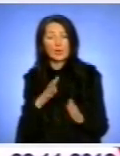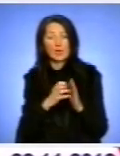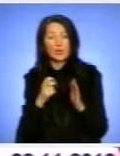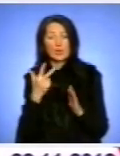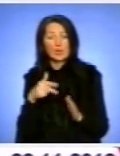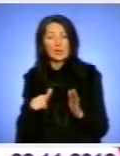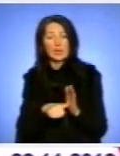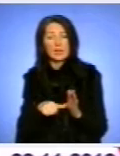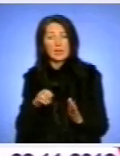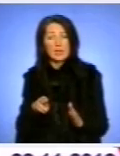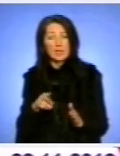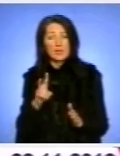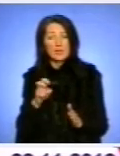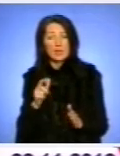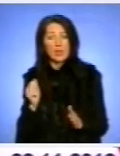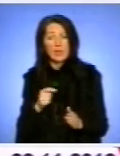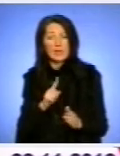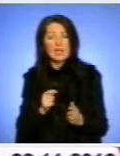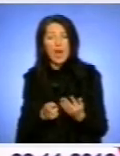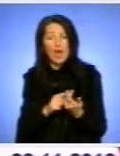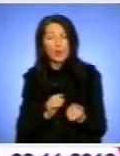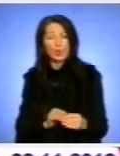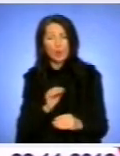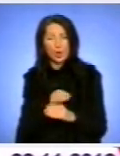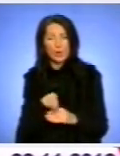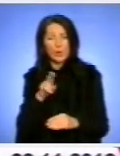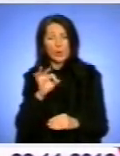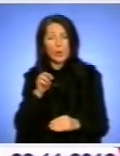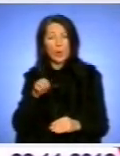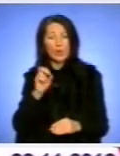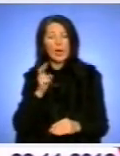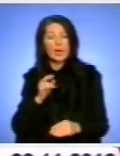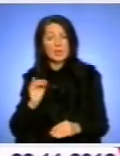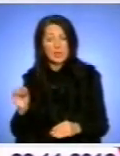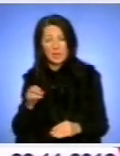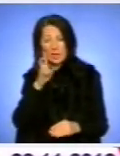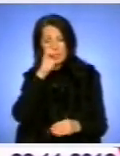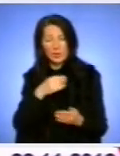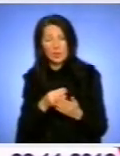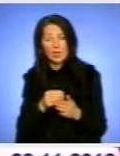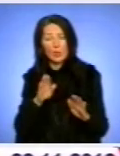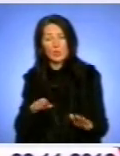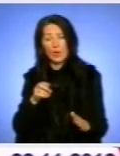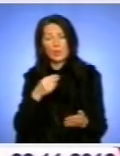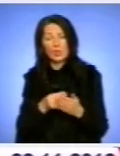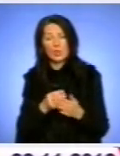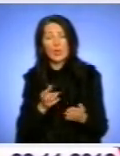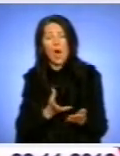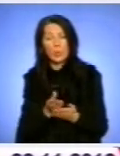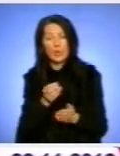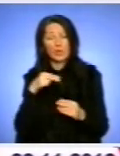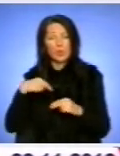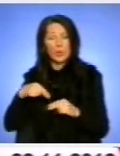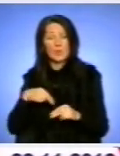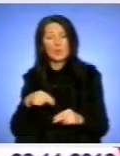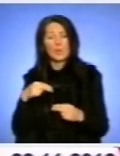тисяч 200 гривень за рахунок додаткової дотації з державного бюджету місцевим бюджетам на оплату праці працівників